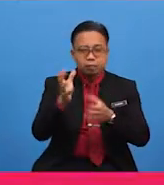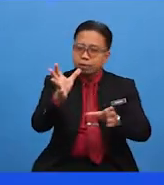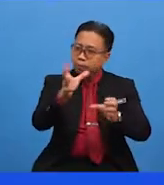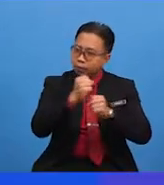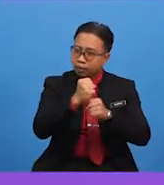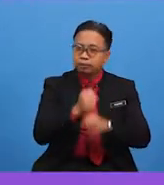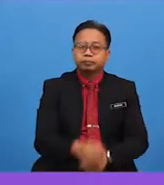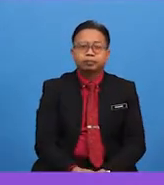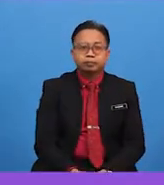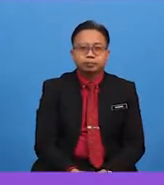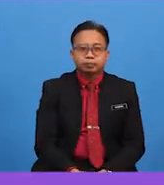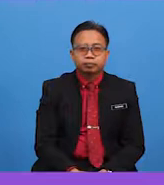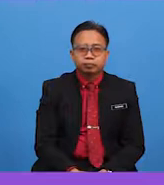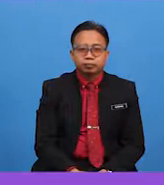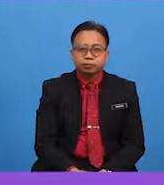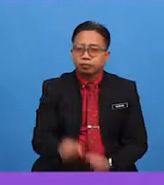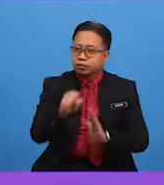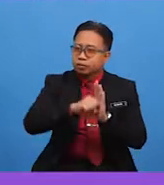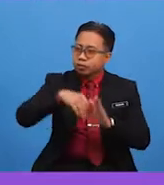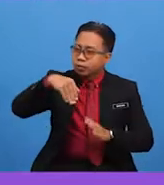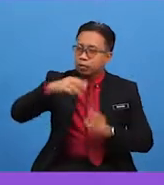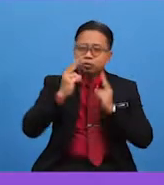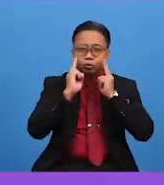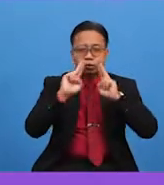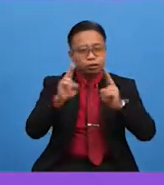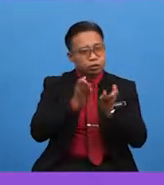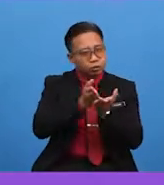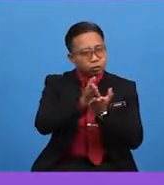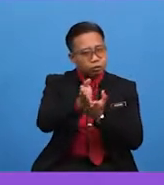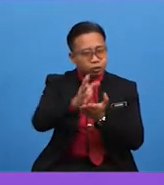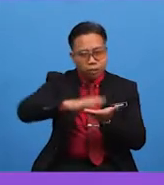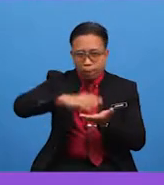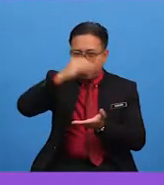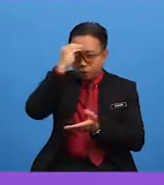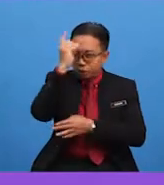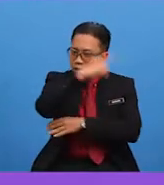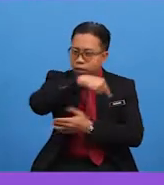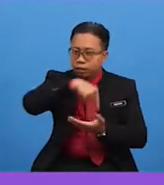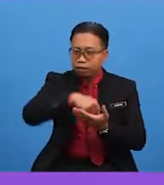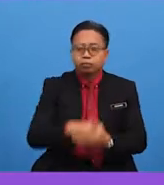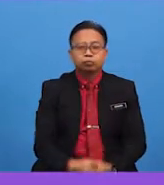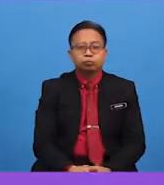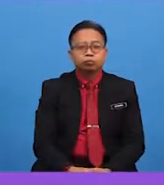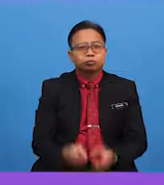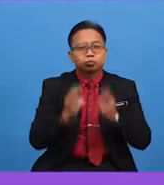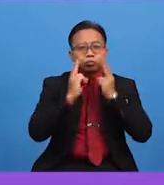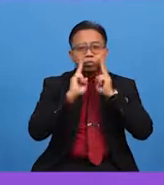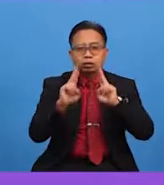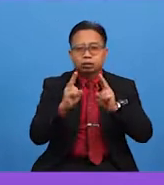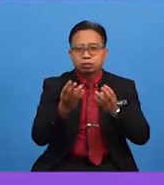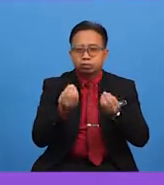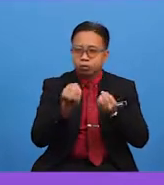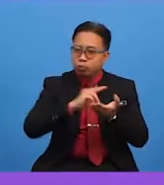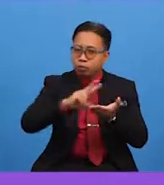tercapai. Baiklah, sebelum Ustazah teruskan pembelajaran kita pada hari ini, Ustazah ingin